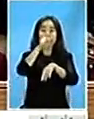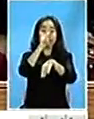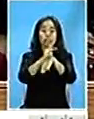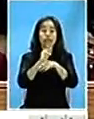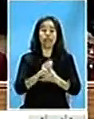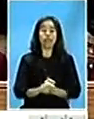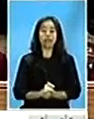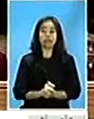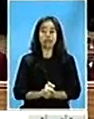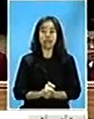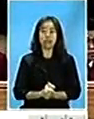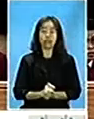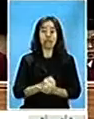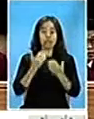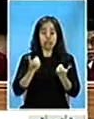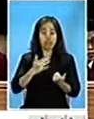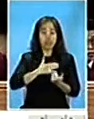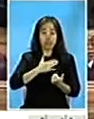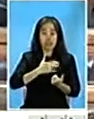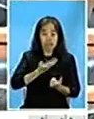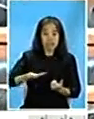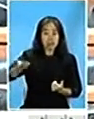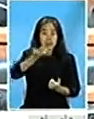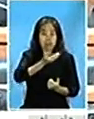ก็คือว่าเรา